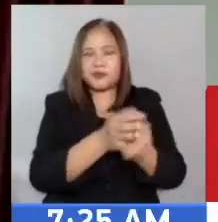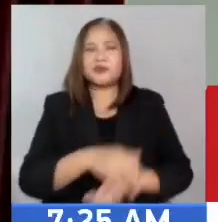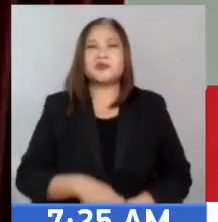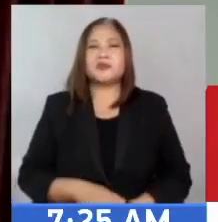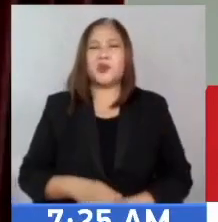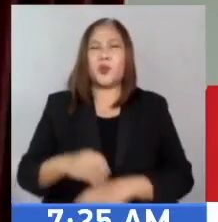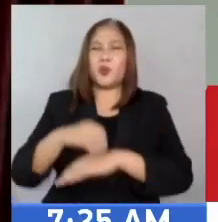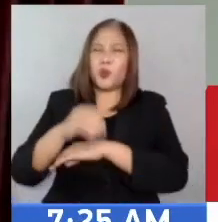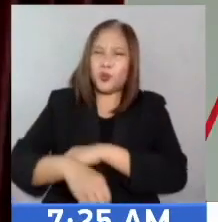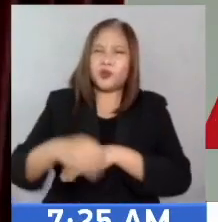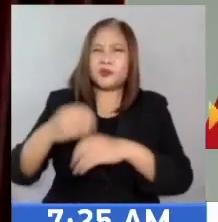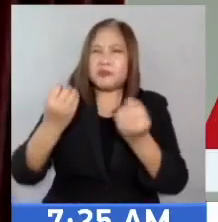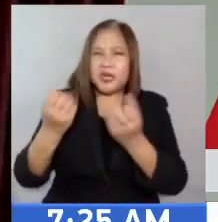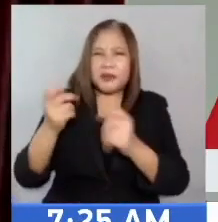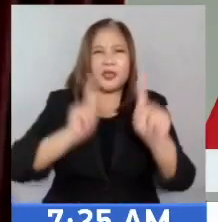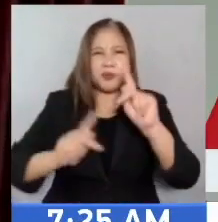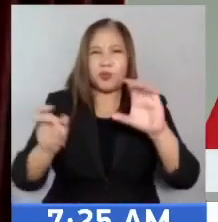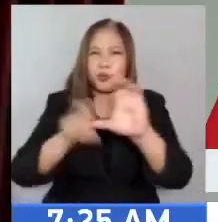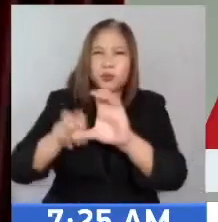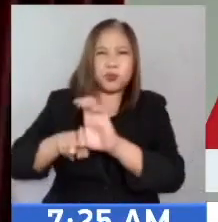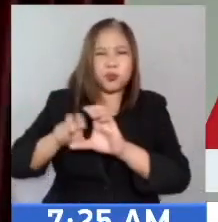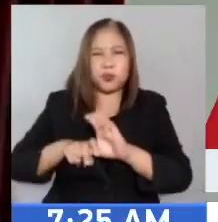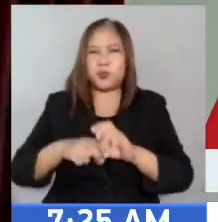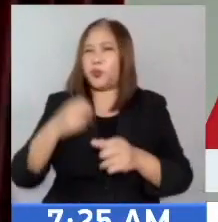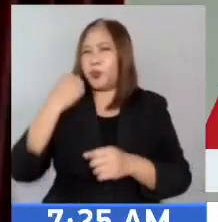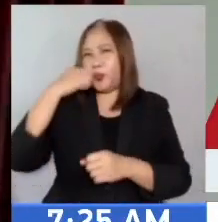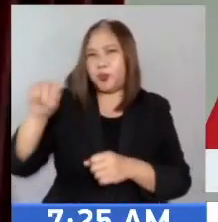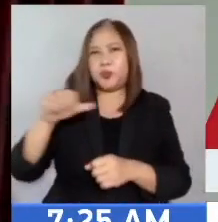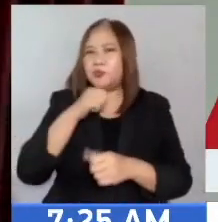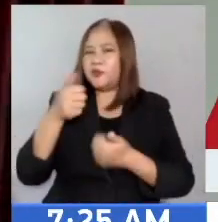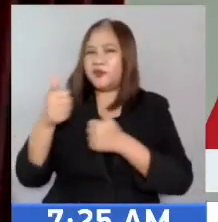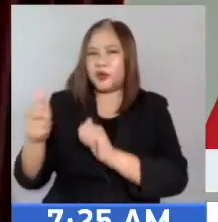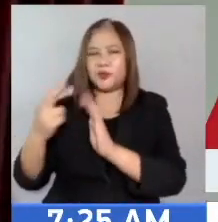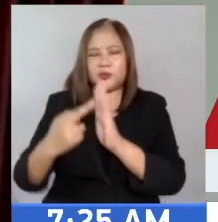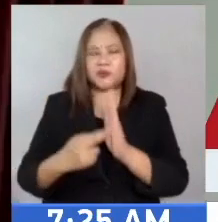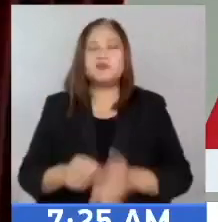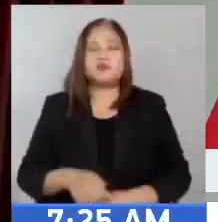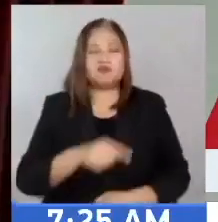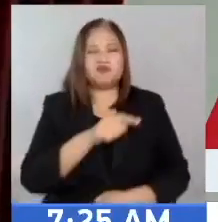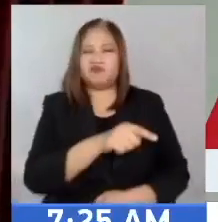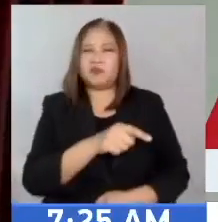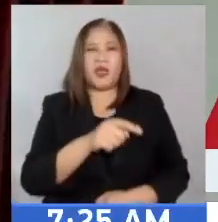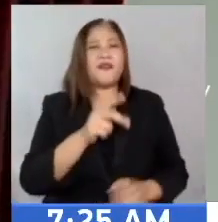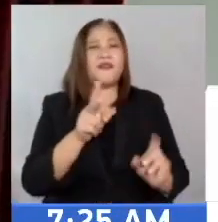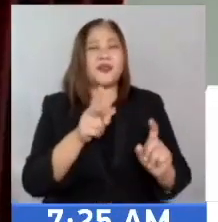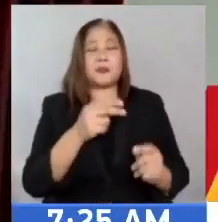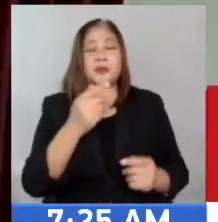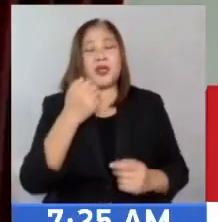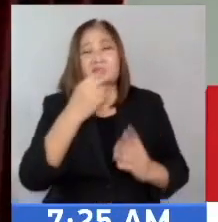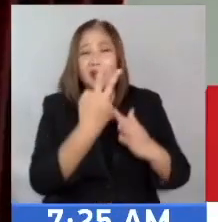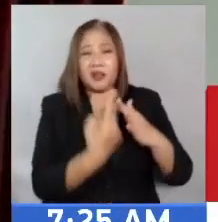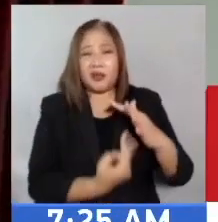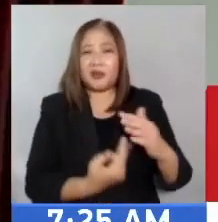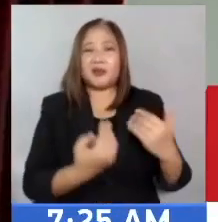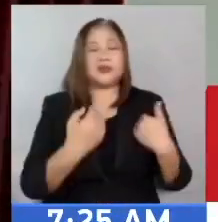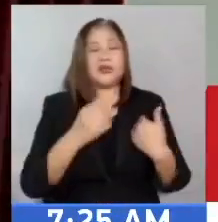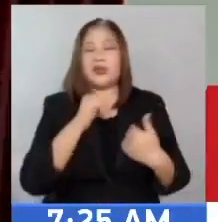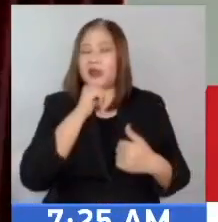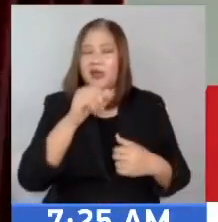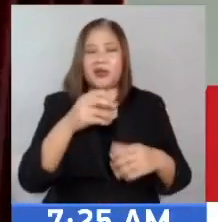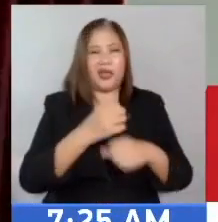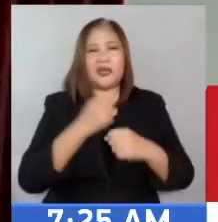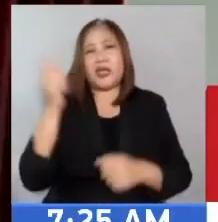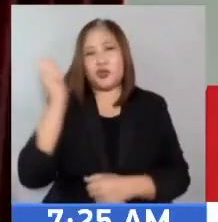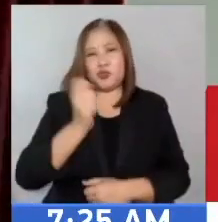mga paglabag ng bangka, hindi makukuha ng mga biktima ang full insurance na 200,000 pesos pero magbibigay pa rin daw ng